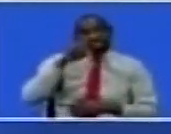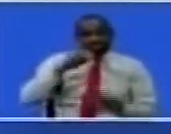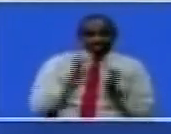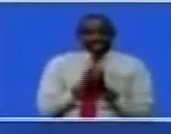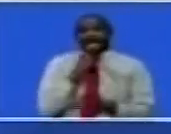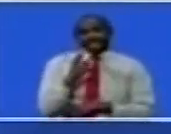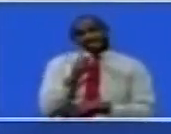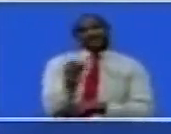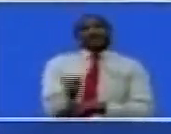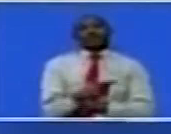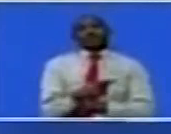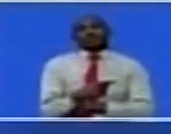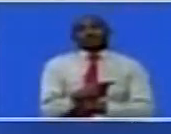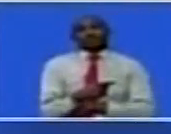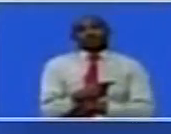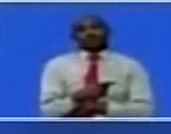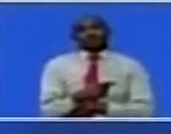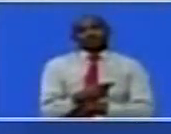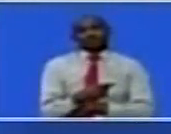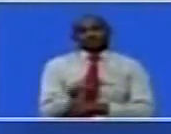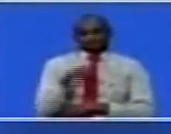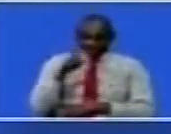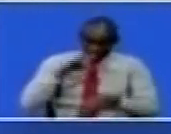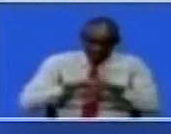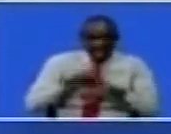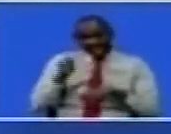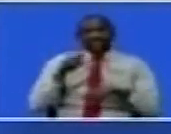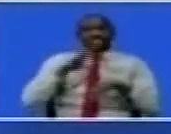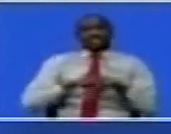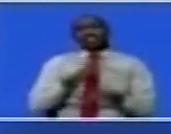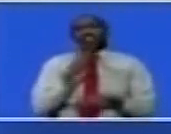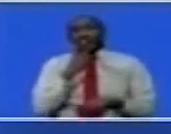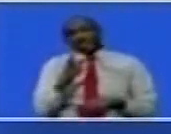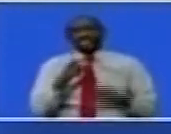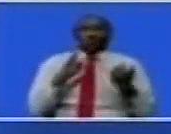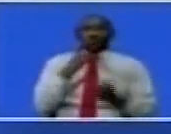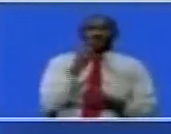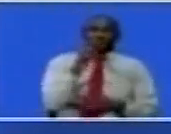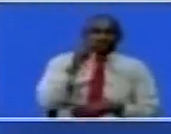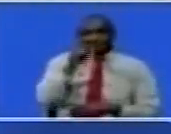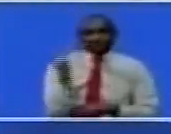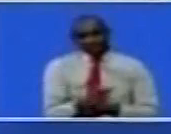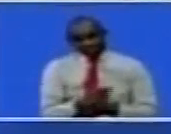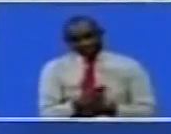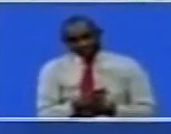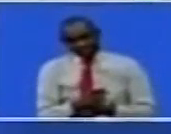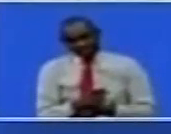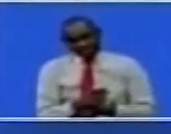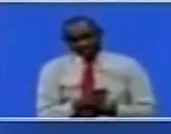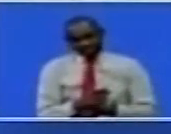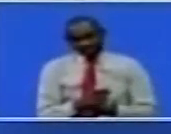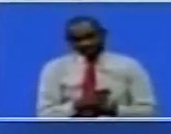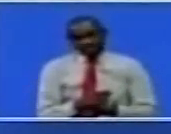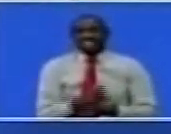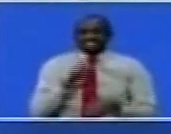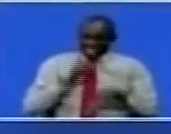kwa mwezi. P2 walikuwa napata shilingi 200. Shilingi 150. P1 200. Na